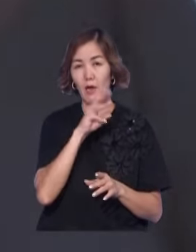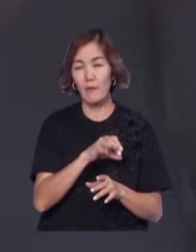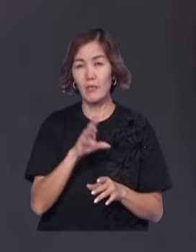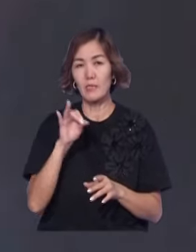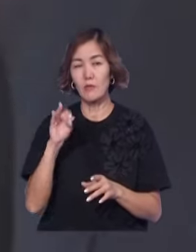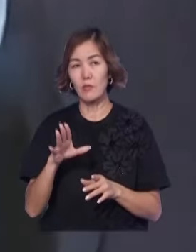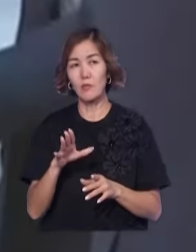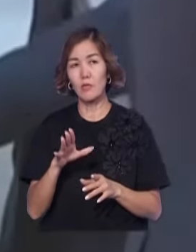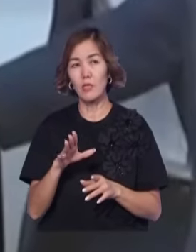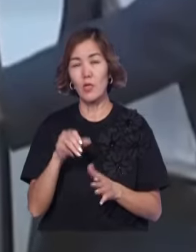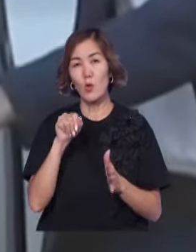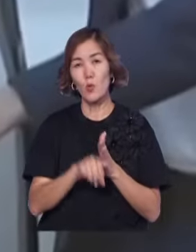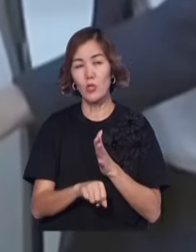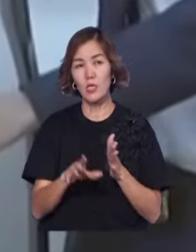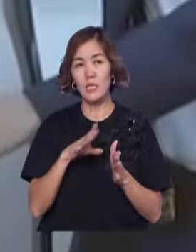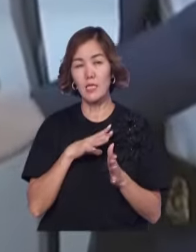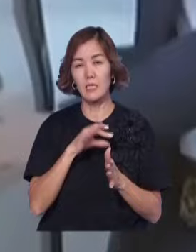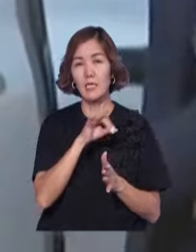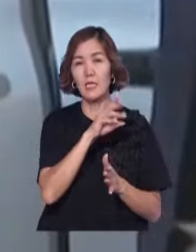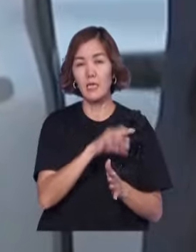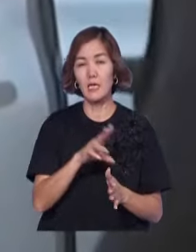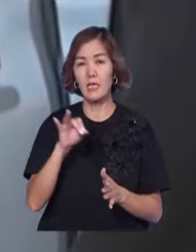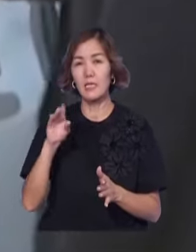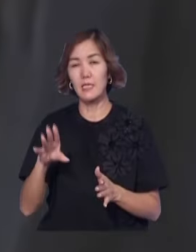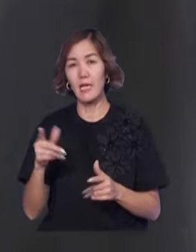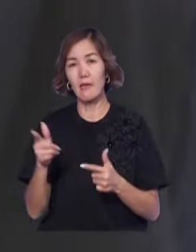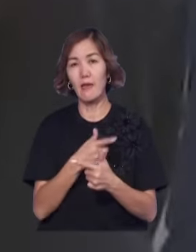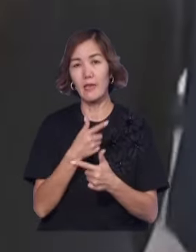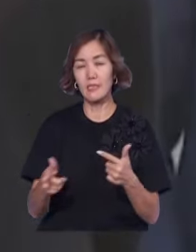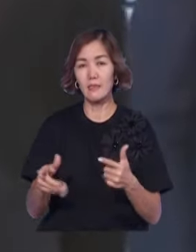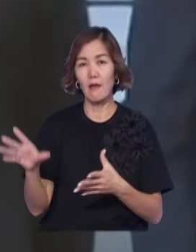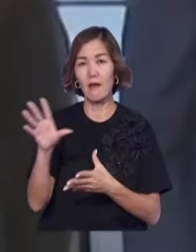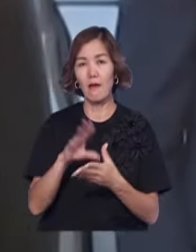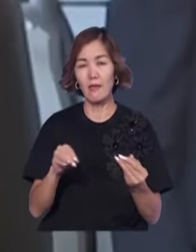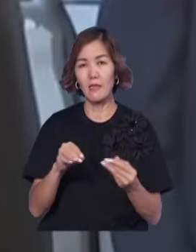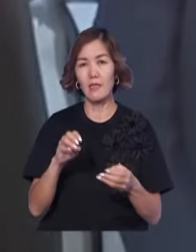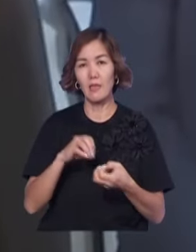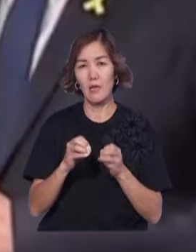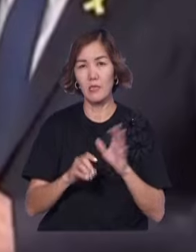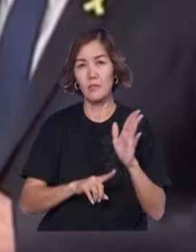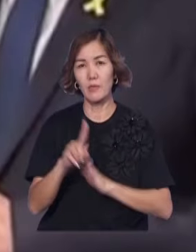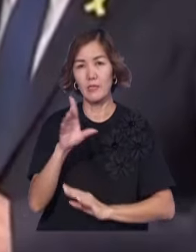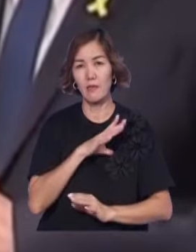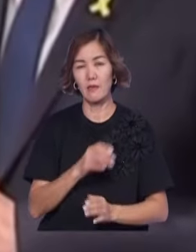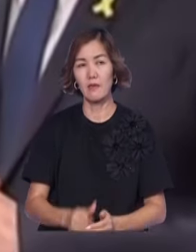Хезбола лидерлері өлтірілгендіктен Иран мен Израиль арасындағы шиеленіс күшейе түсті.